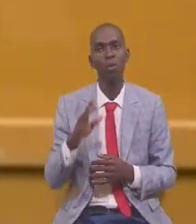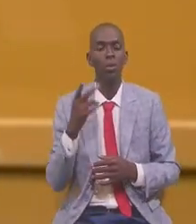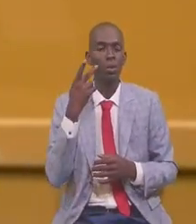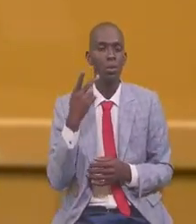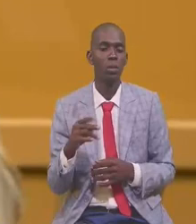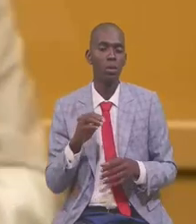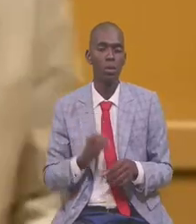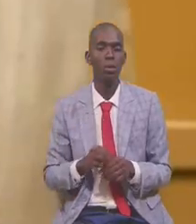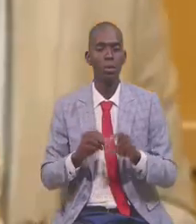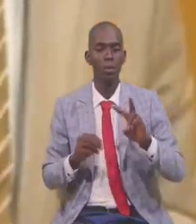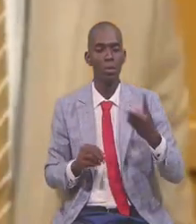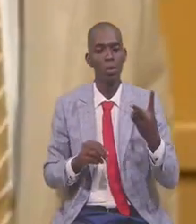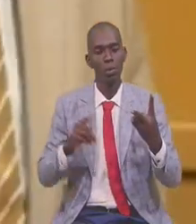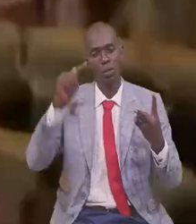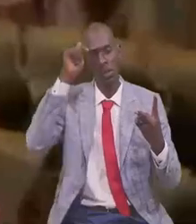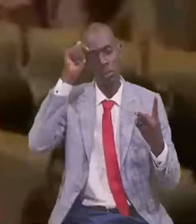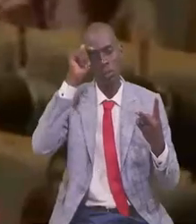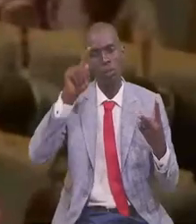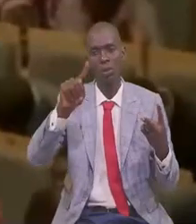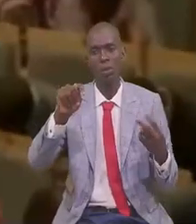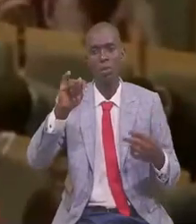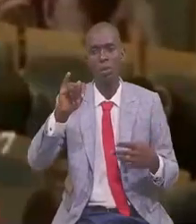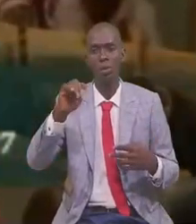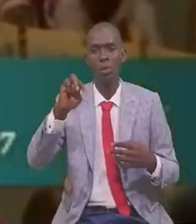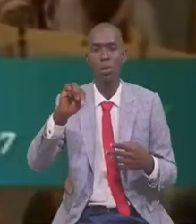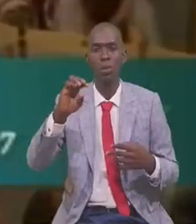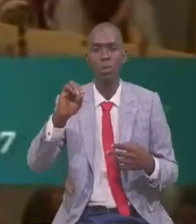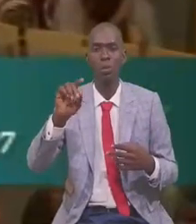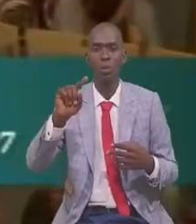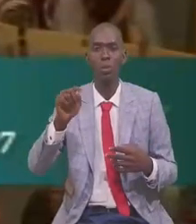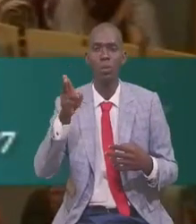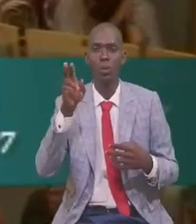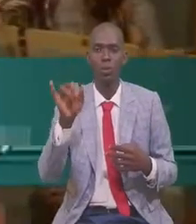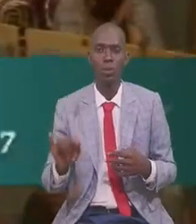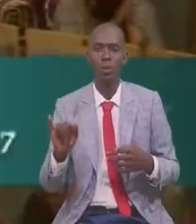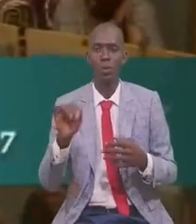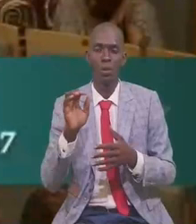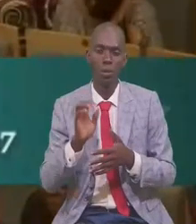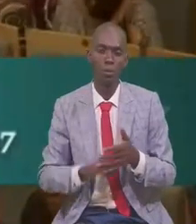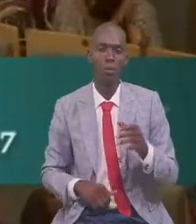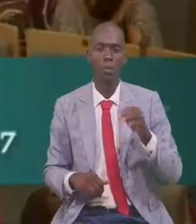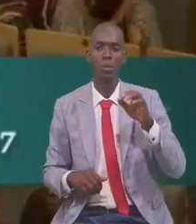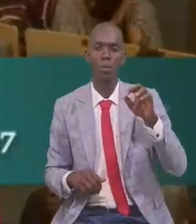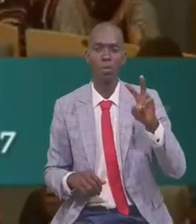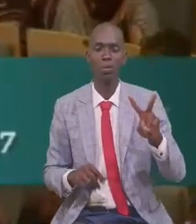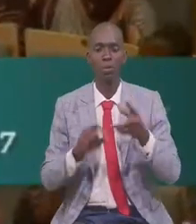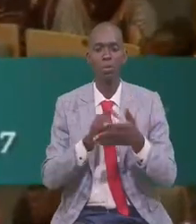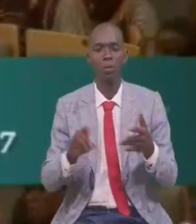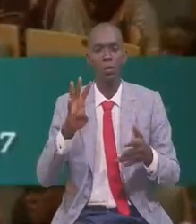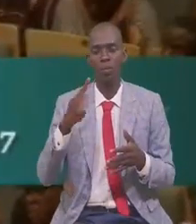2 Timothée 2, verset 4. 2 Timothée 2, 4.